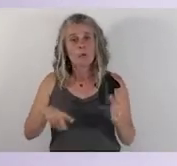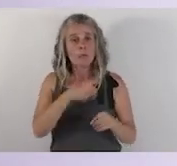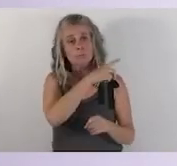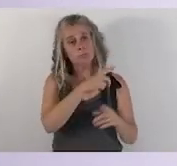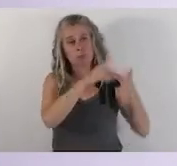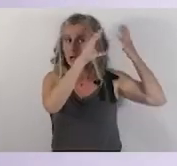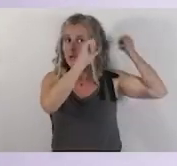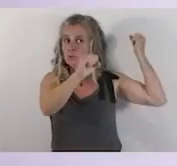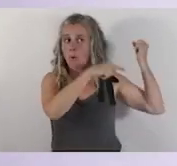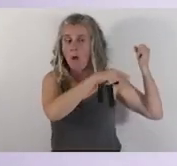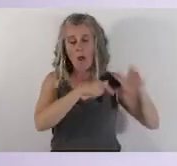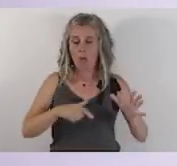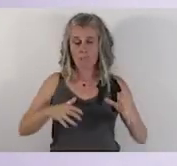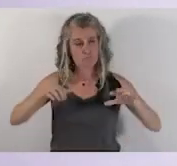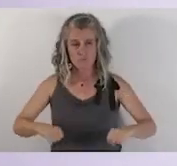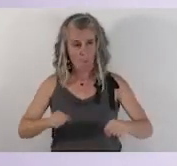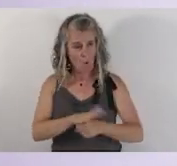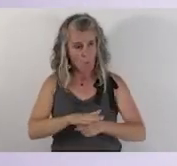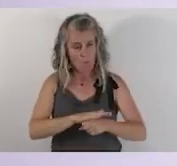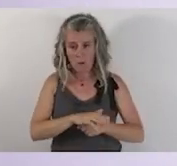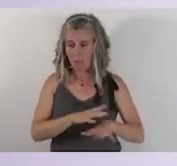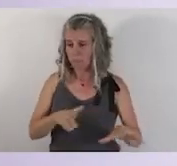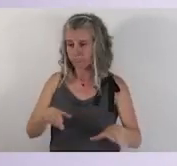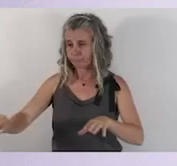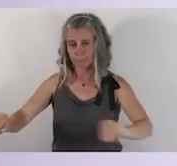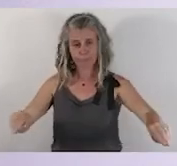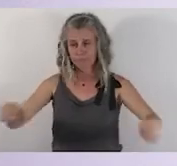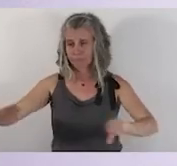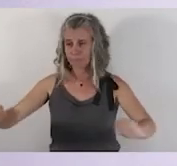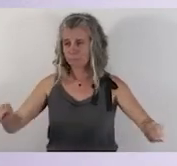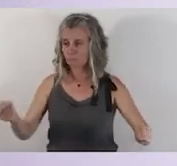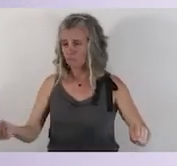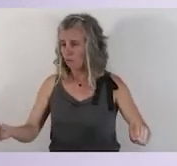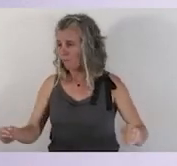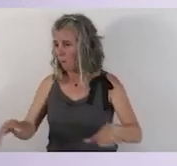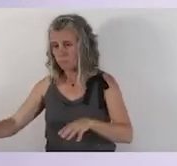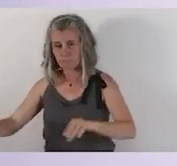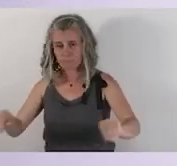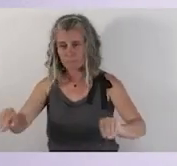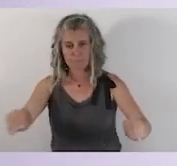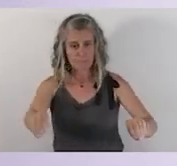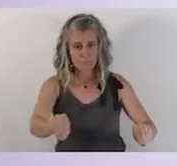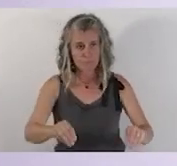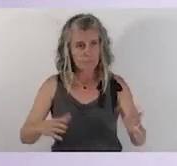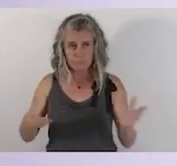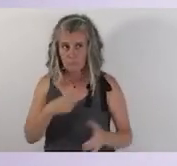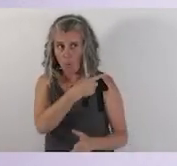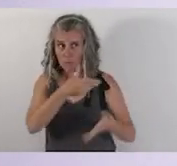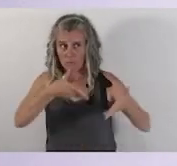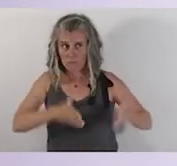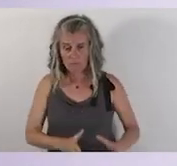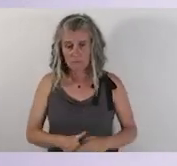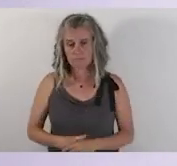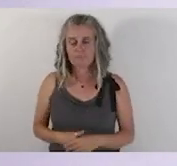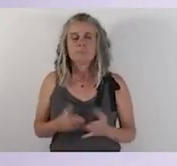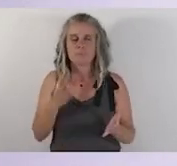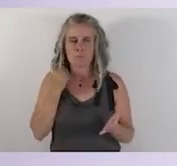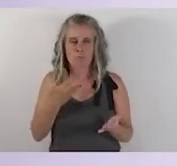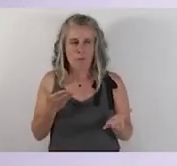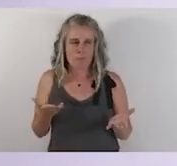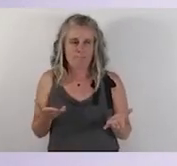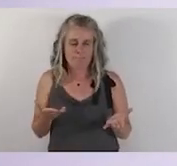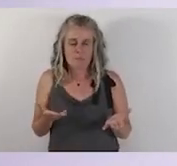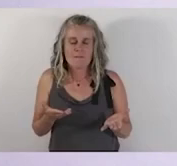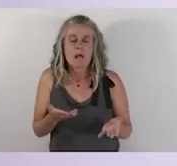nombre de professeurs par école et donc le nombre de classes. Deux éléments de contexte expliquent aujourd'hui ces fermetures sur le 7e